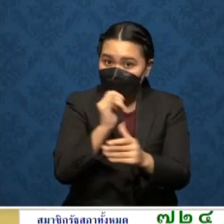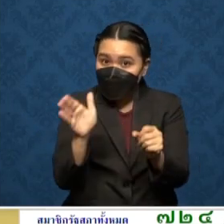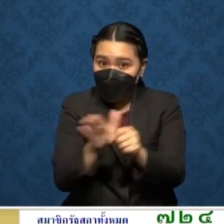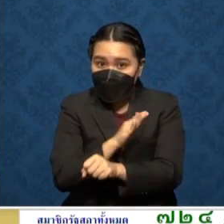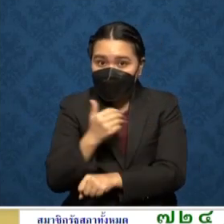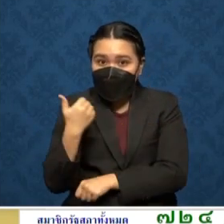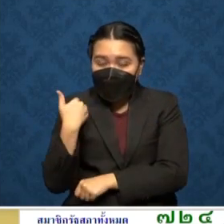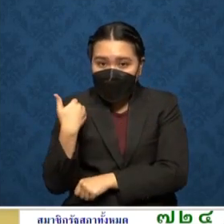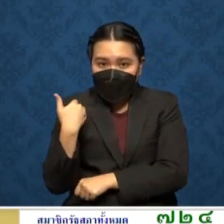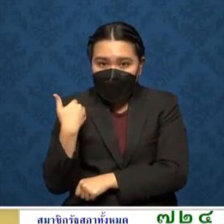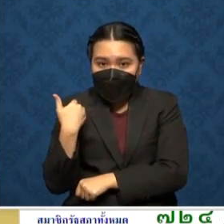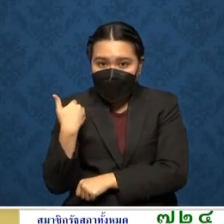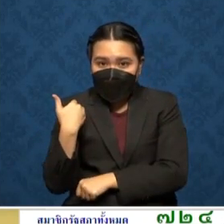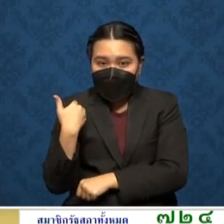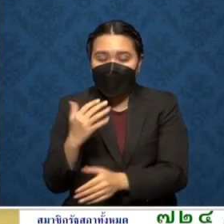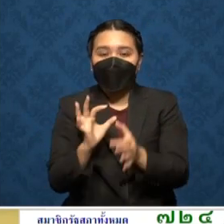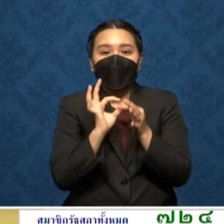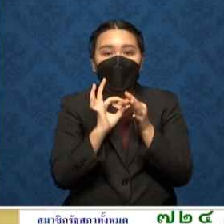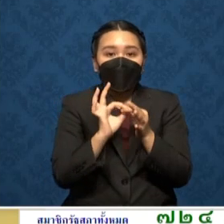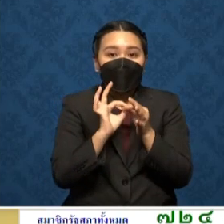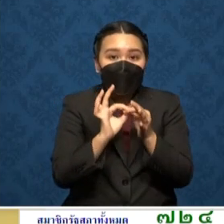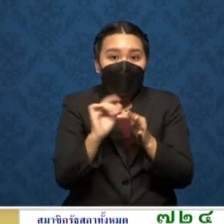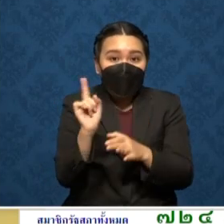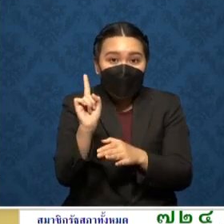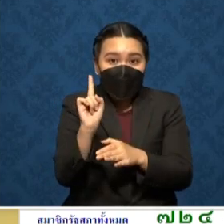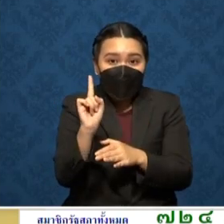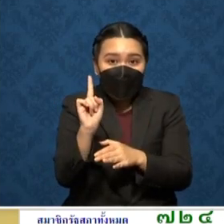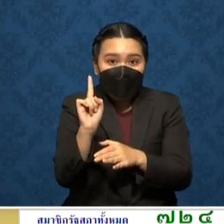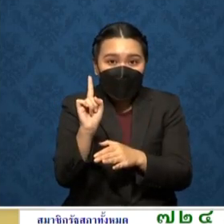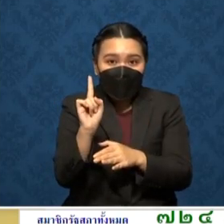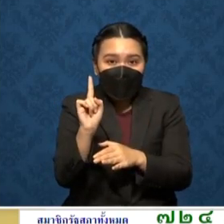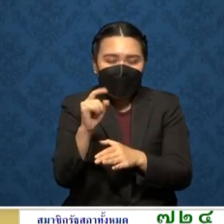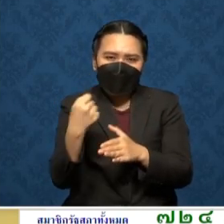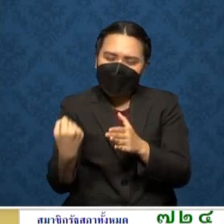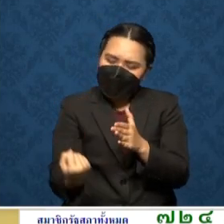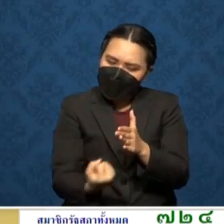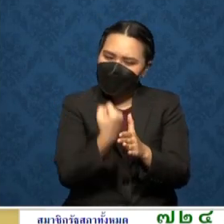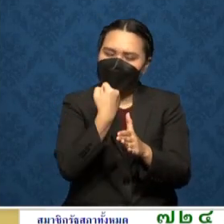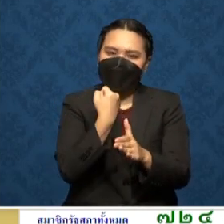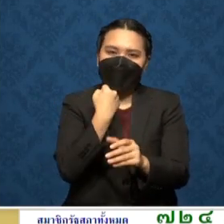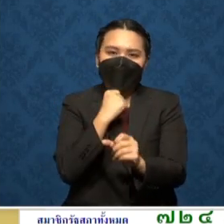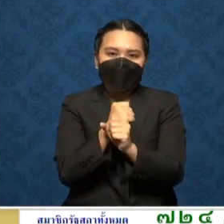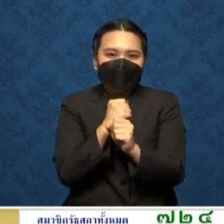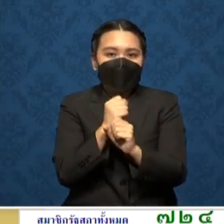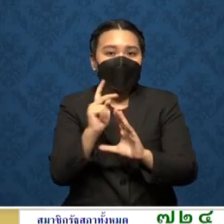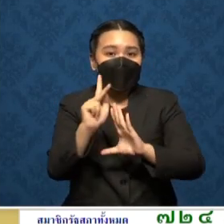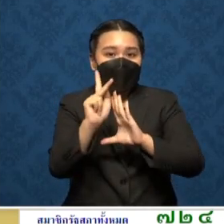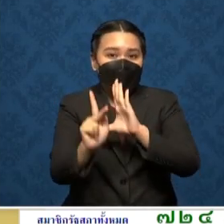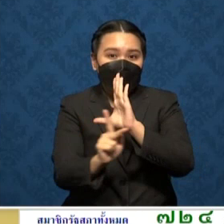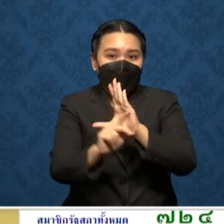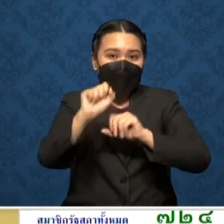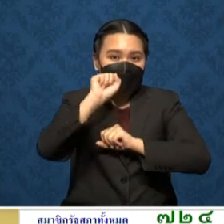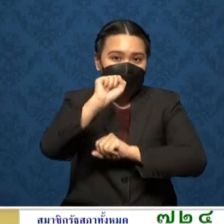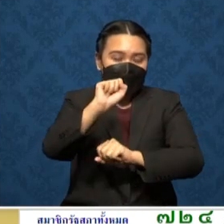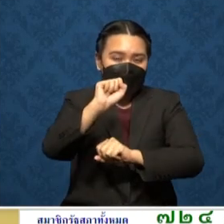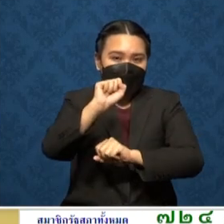ไม่ห่วงใยว่าเสียดายที่ได้ดำเนินการออกกฎหมายนี้ช้ากว่